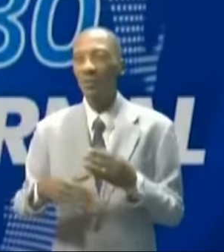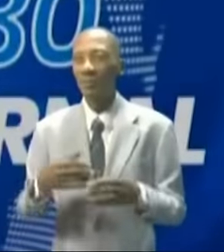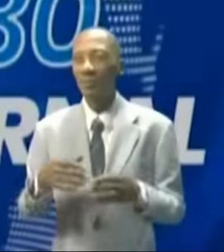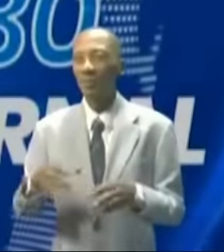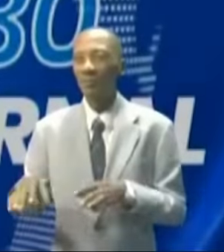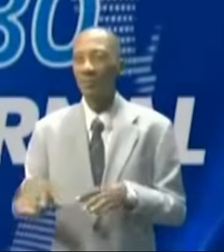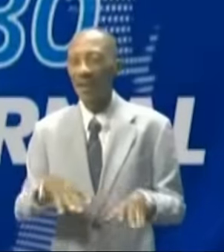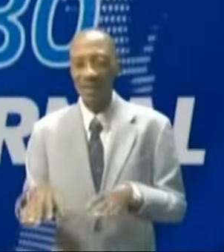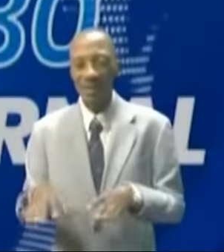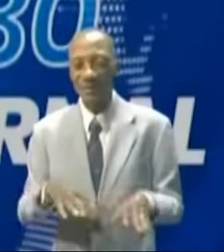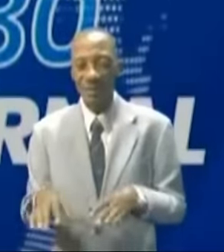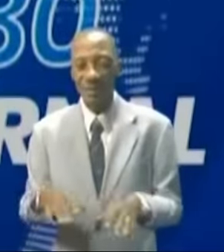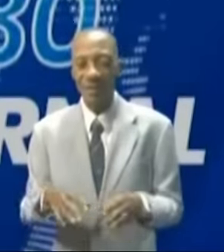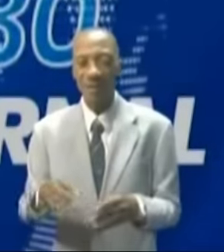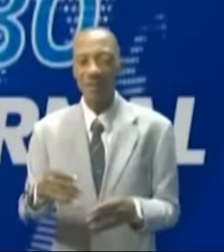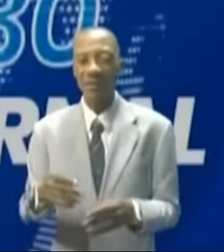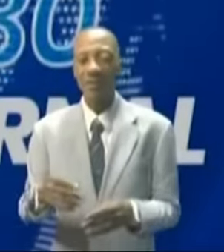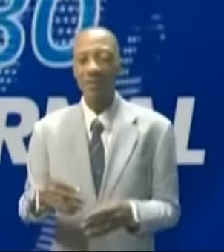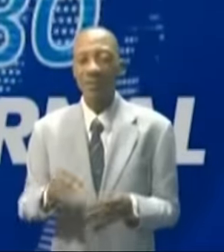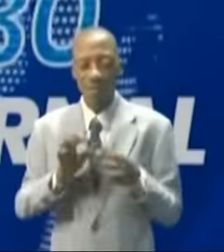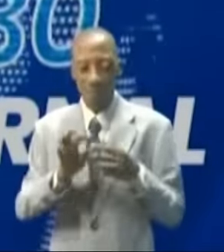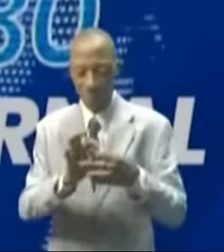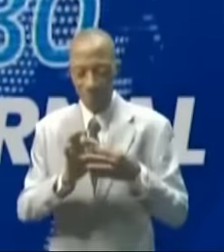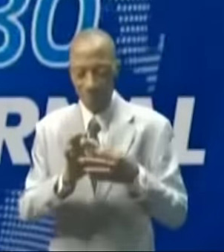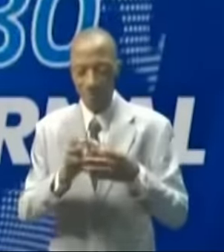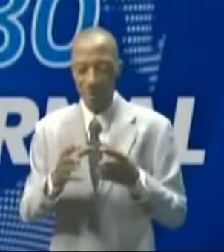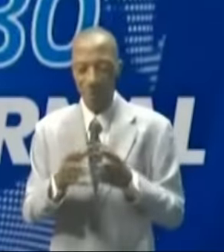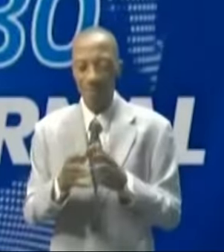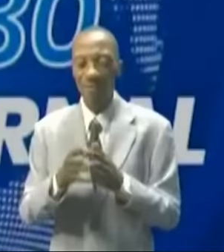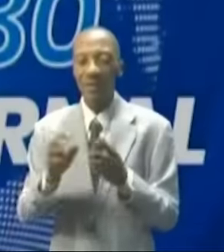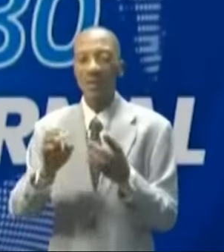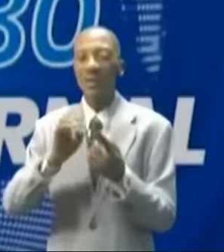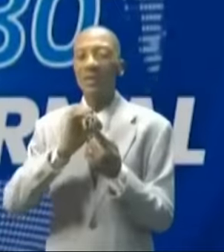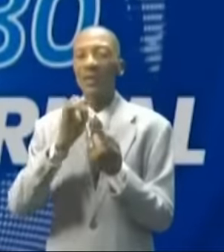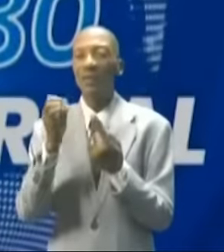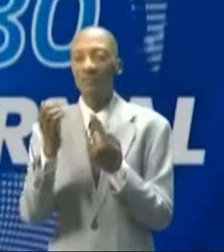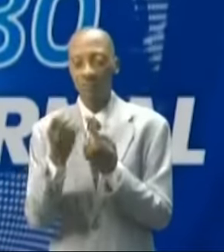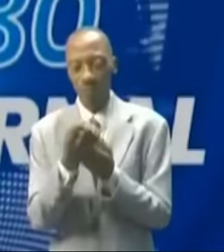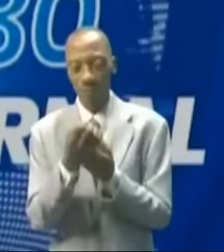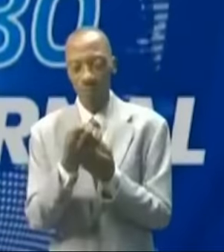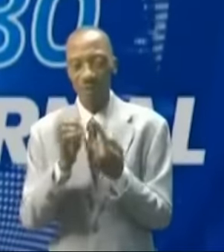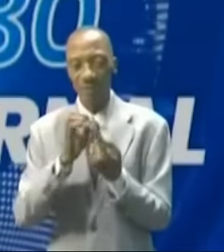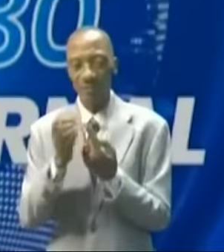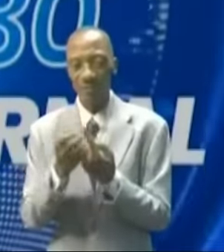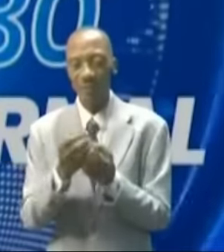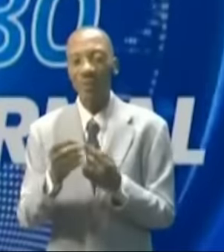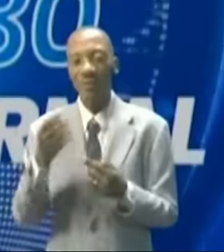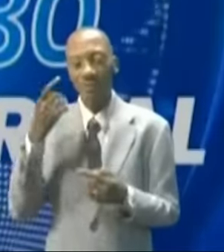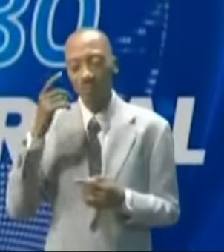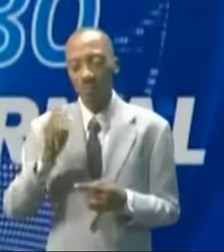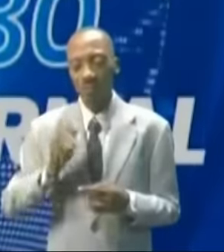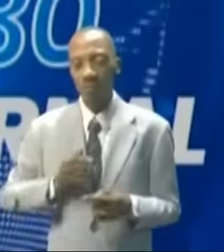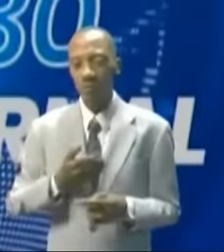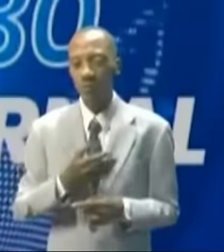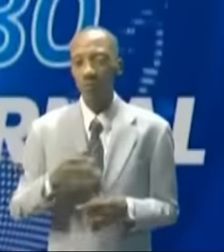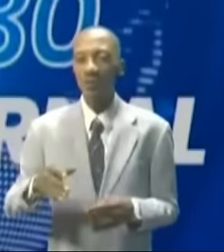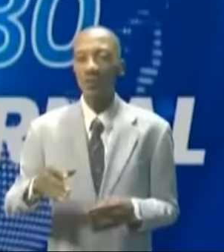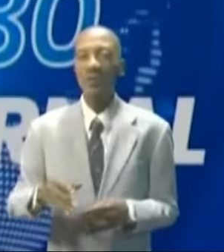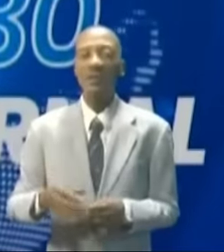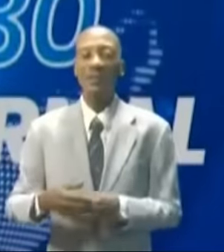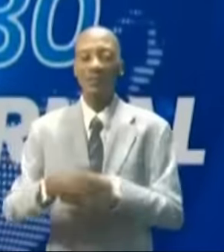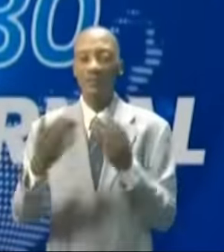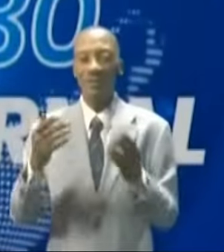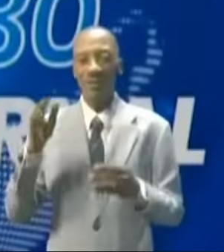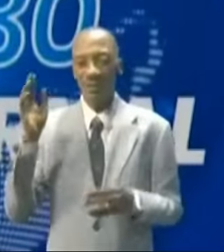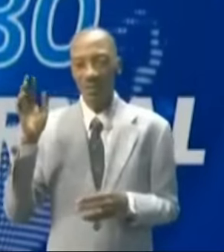juin, journée dédiée à l'environnement, l'assainissement de l'air milieu ainsi que les plantations des arbres en vue de contribuer à